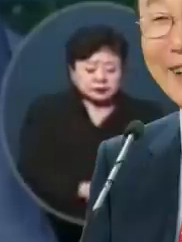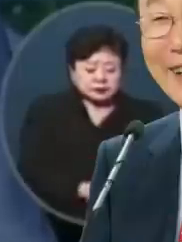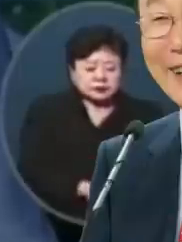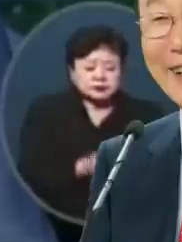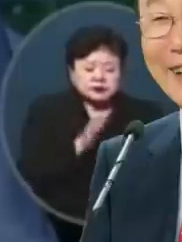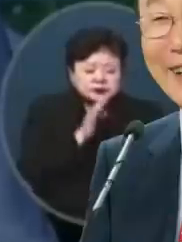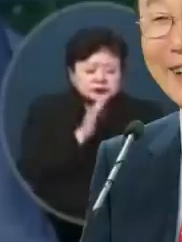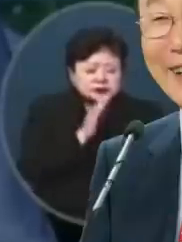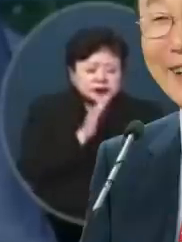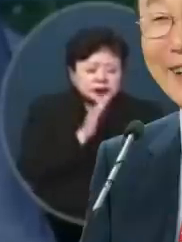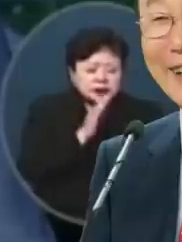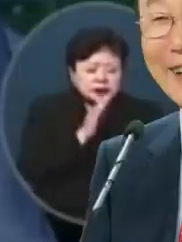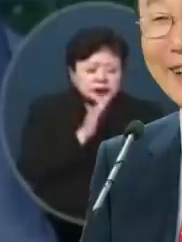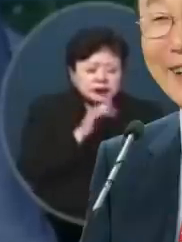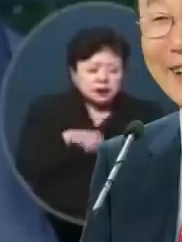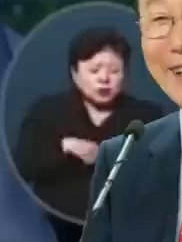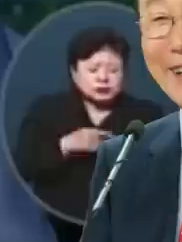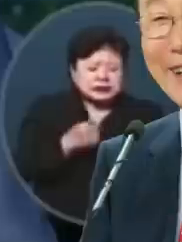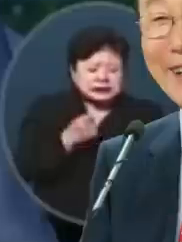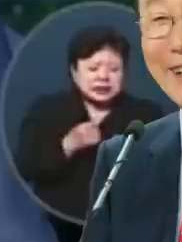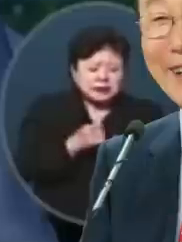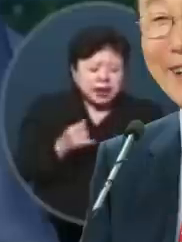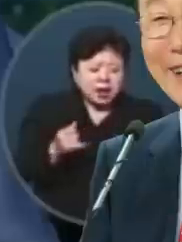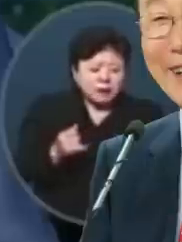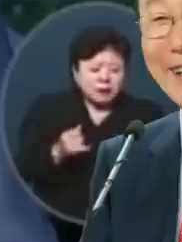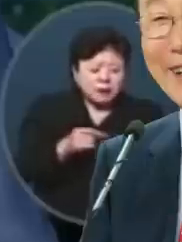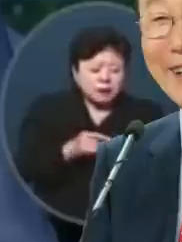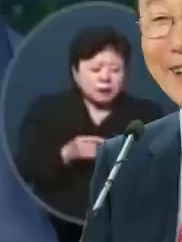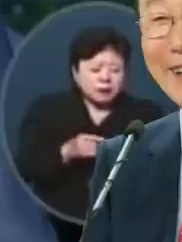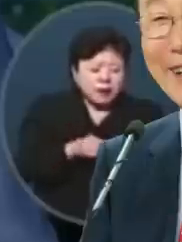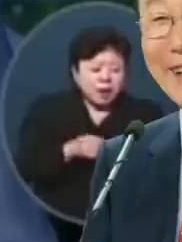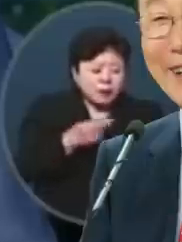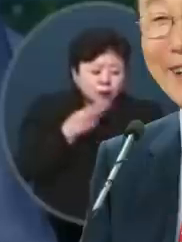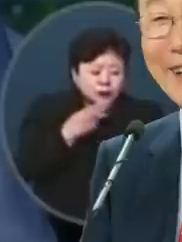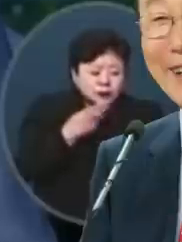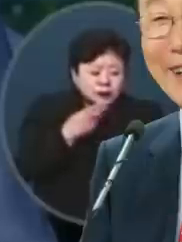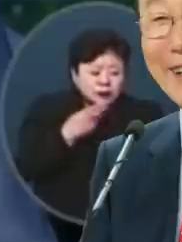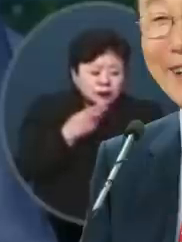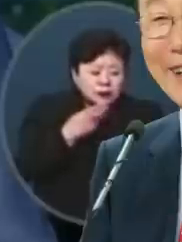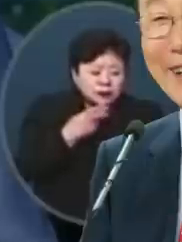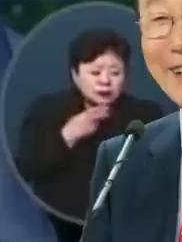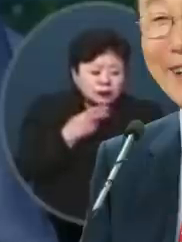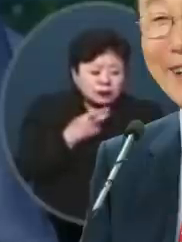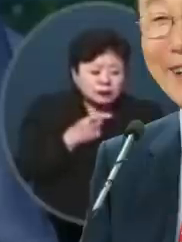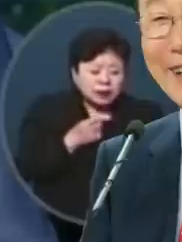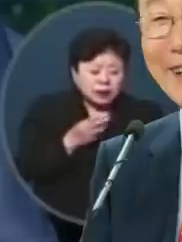진짜로 혼자 살 마음이 없는데 그런 마음 말을 하는 사람은